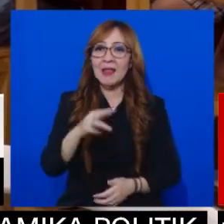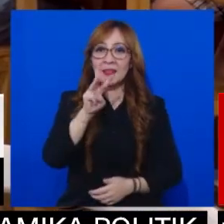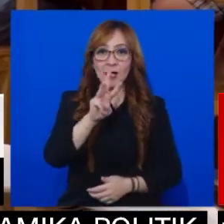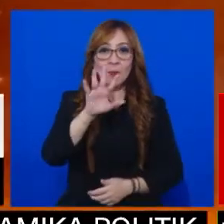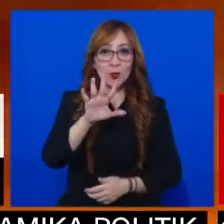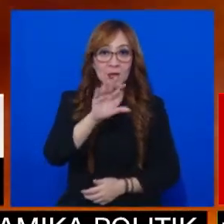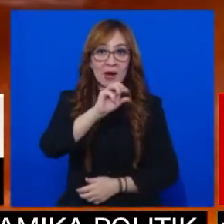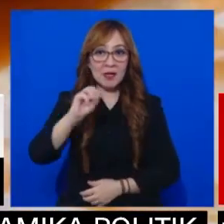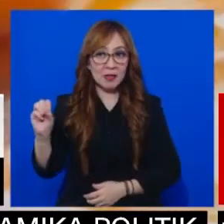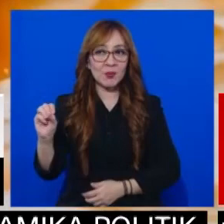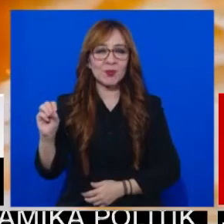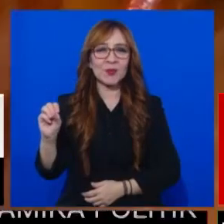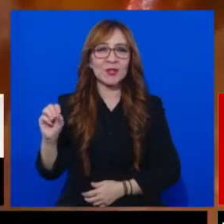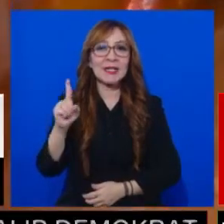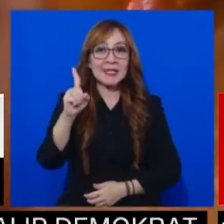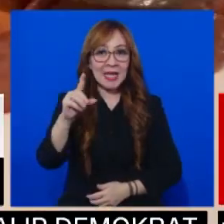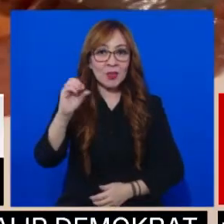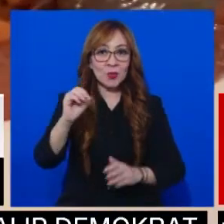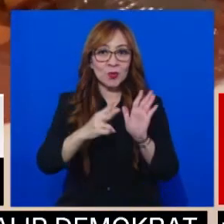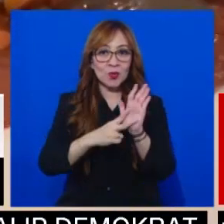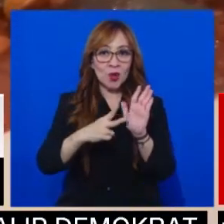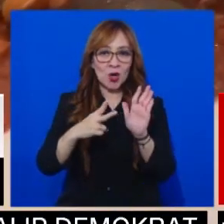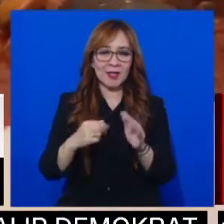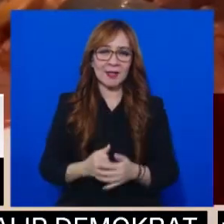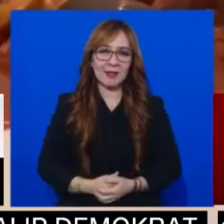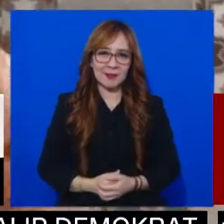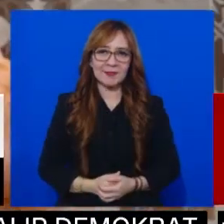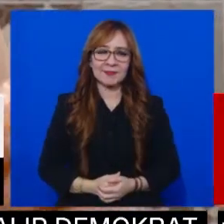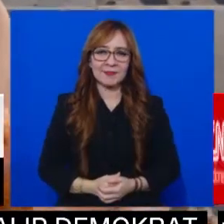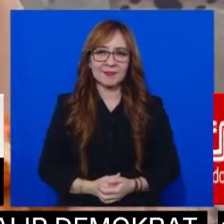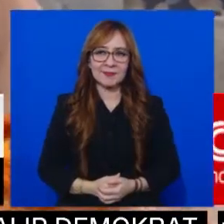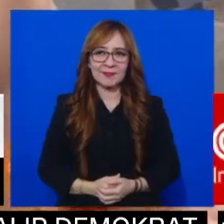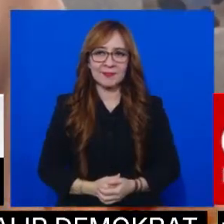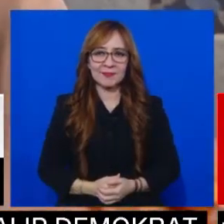Rp35.000 per onsnya. Tim Liputan, CNN Indonesia.